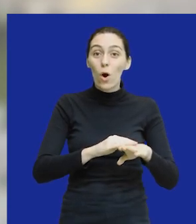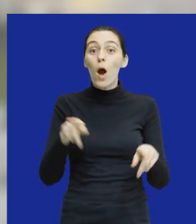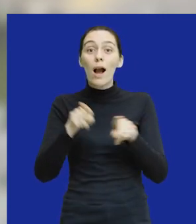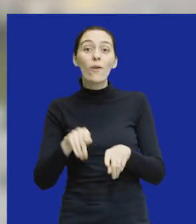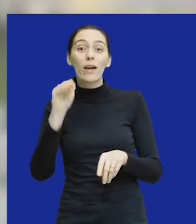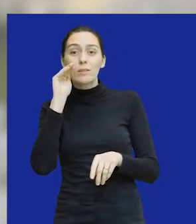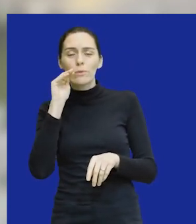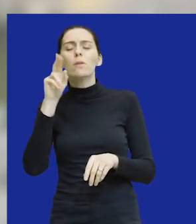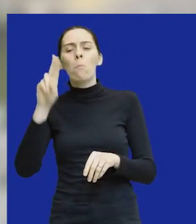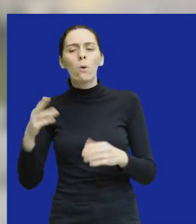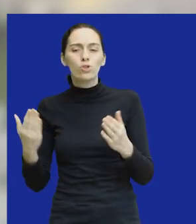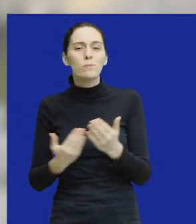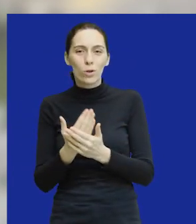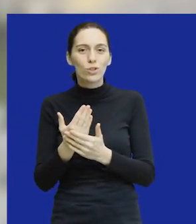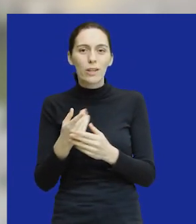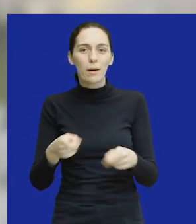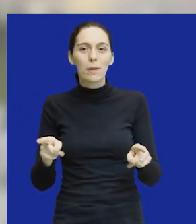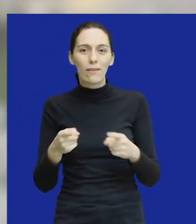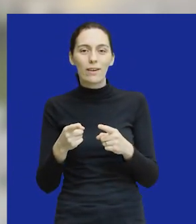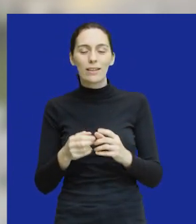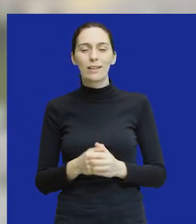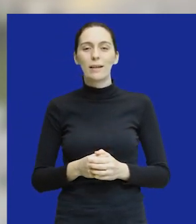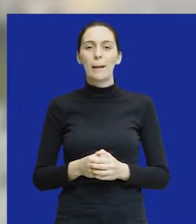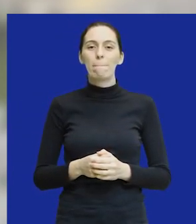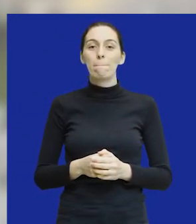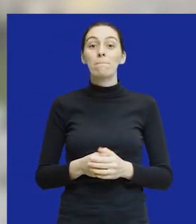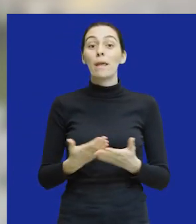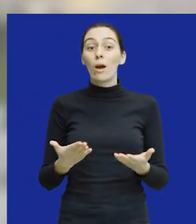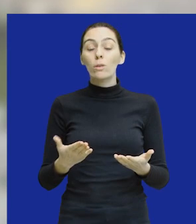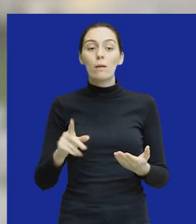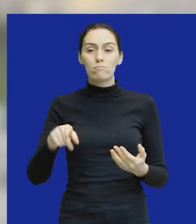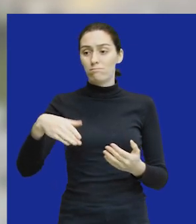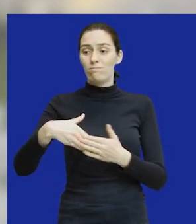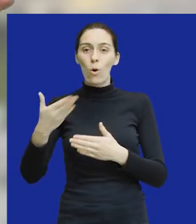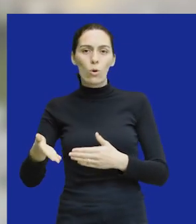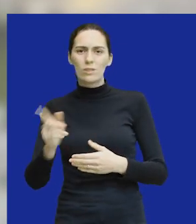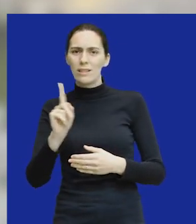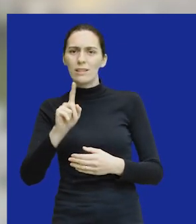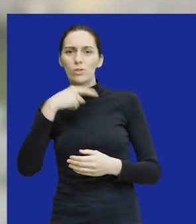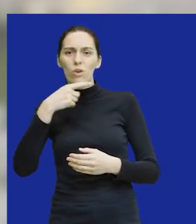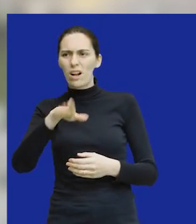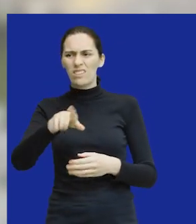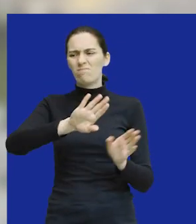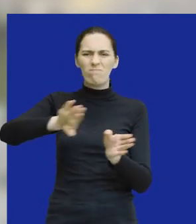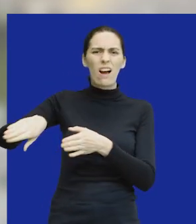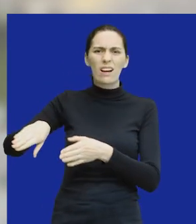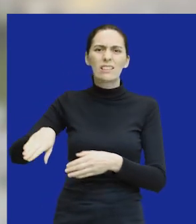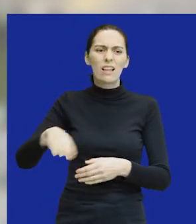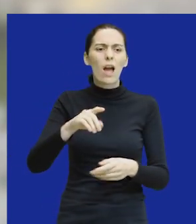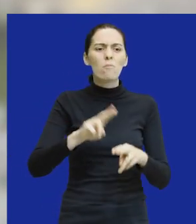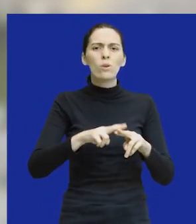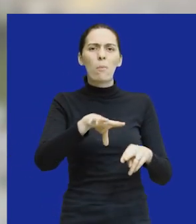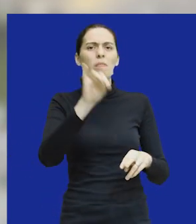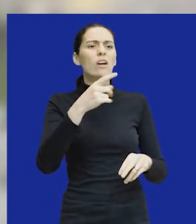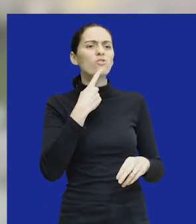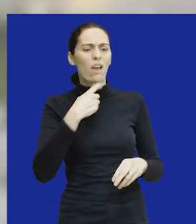u svetoj ispovjedi. Idemo iz početka. I onda, umjesto da su mi rekli, aj ti mali, makni se tamo, naćemo nekoga